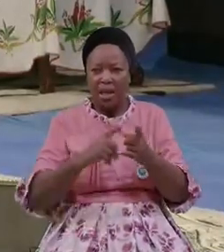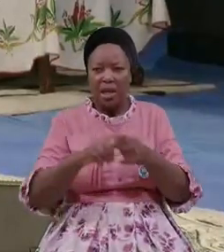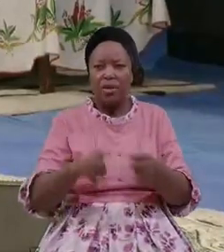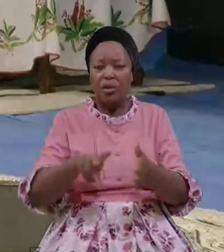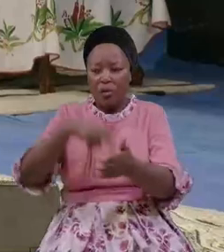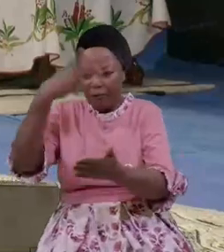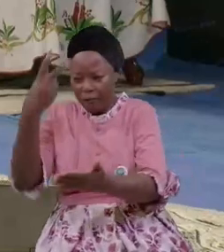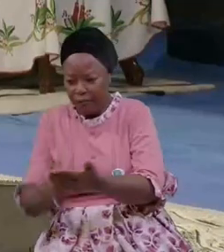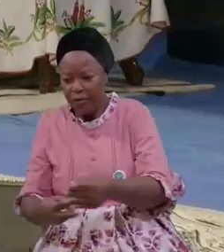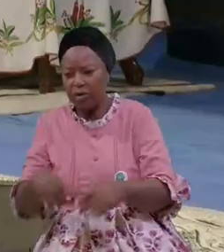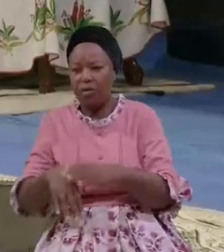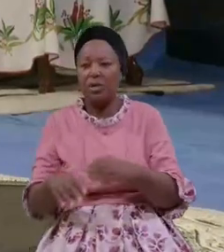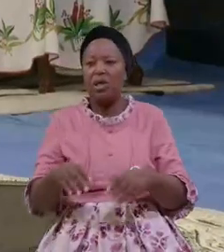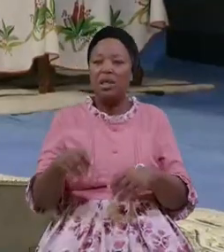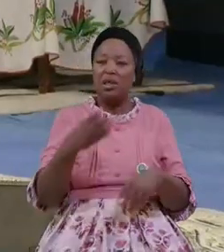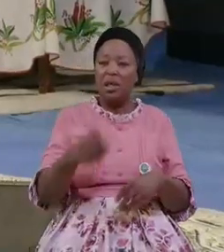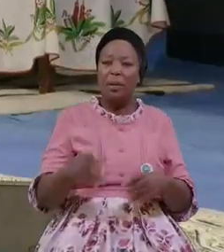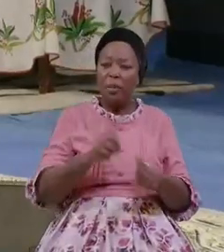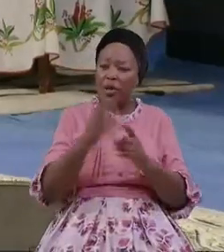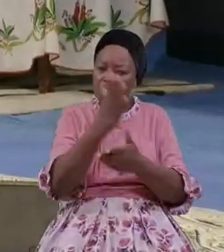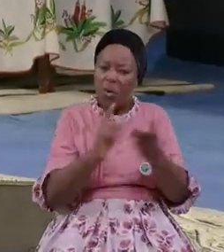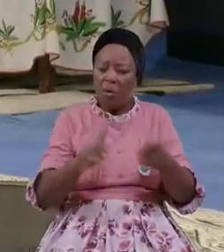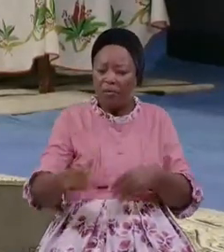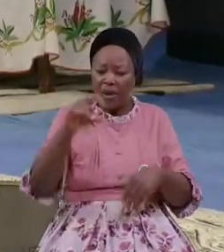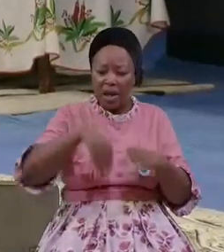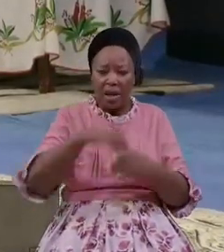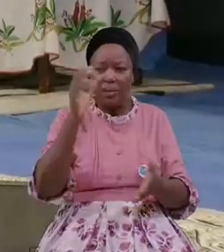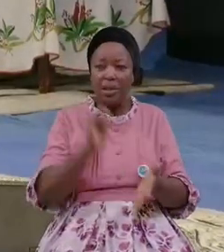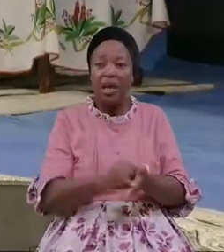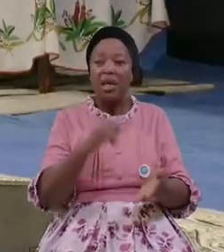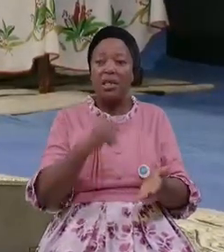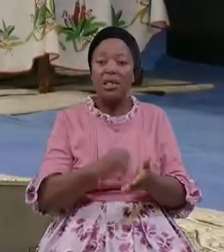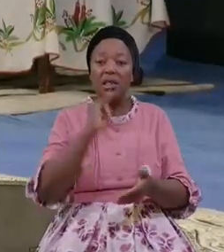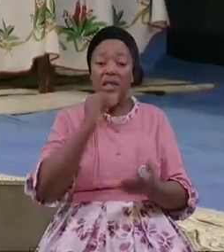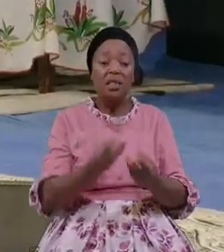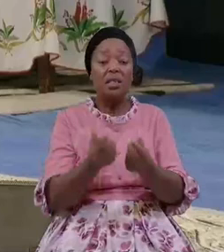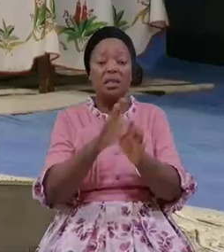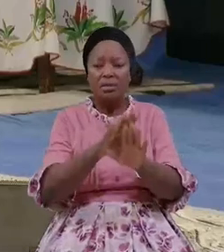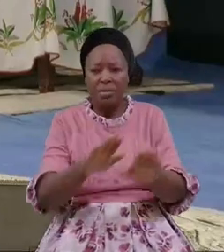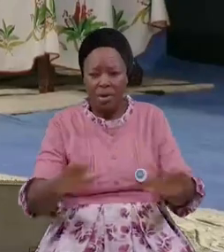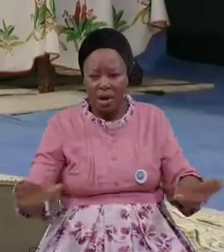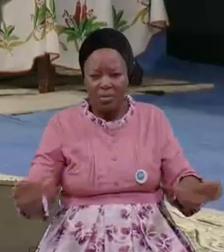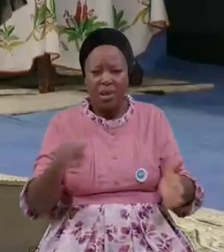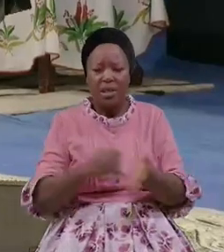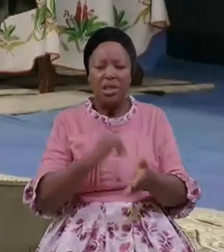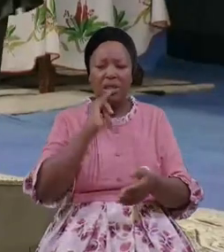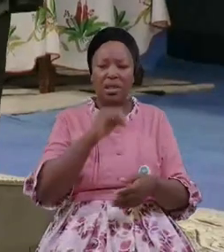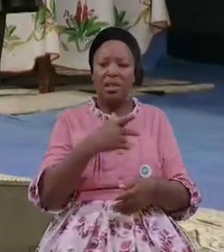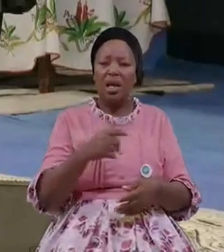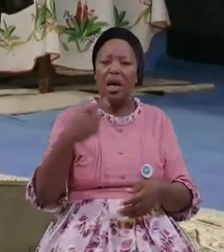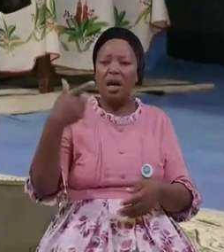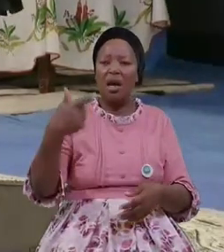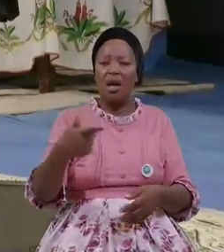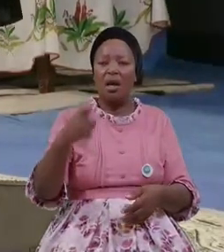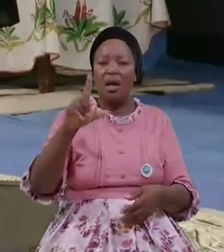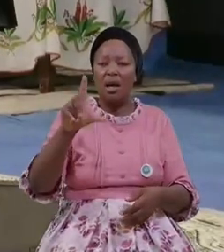va tomber mais quelqu'un a découvert que la terre est ronde que c'est un globe